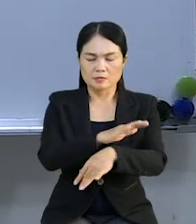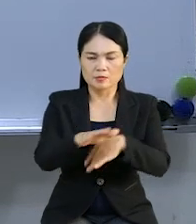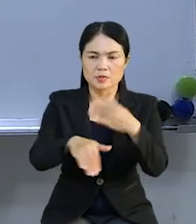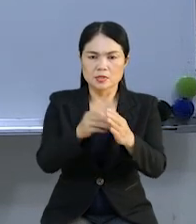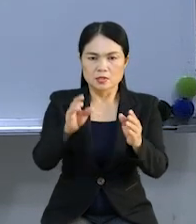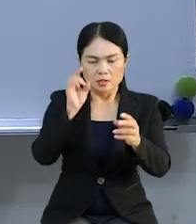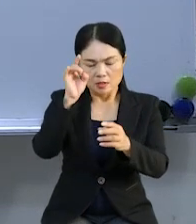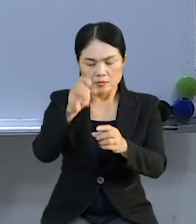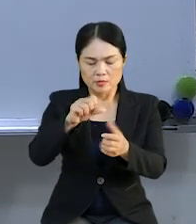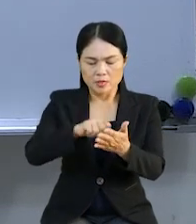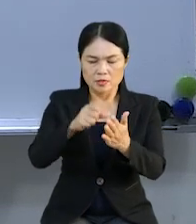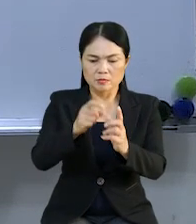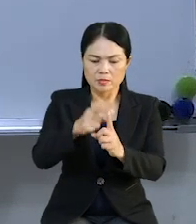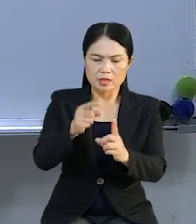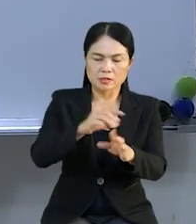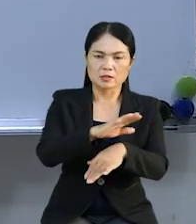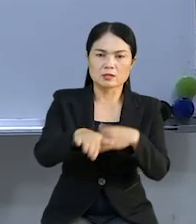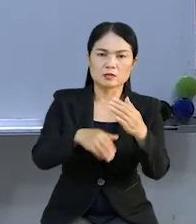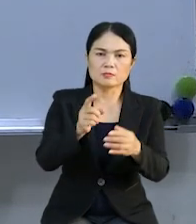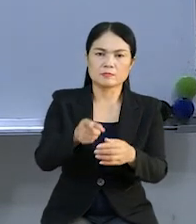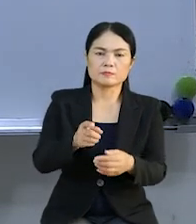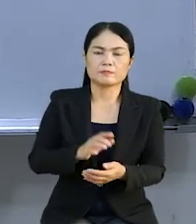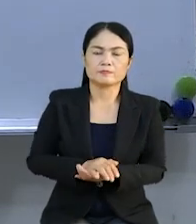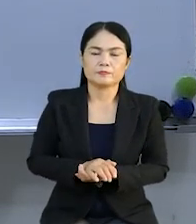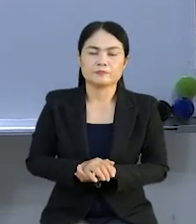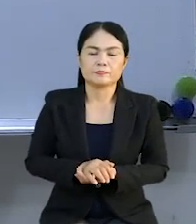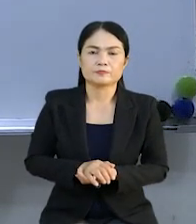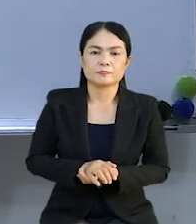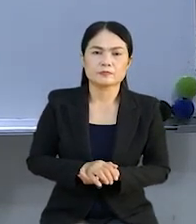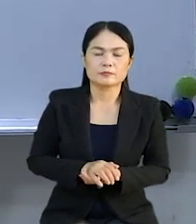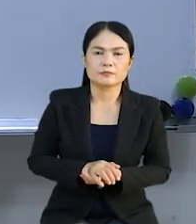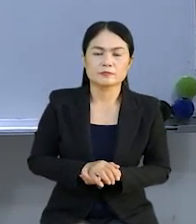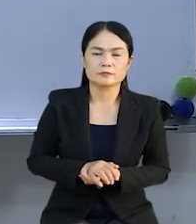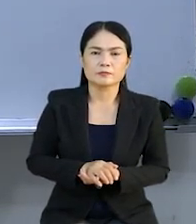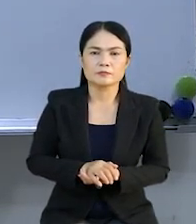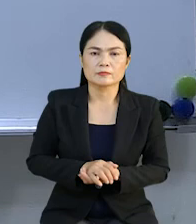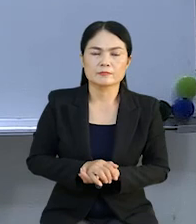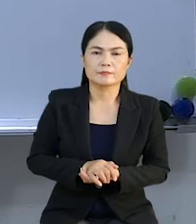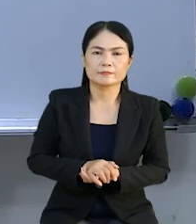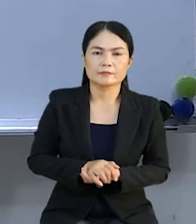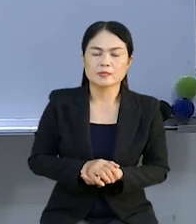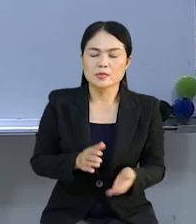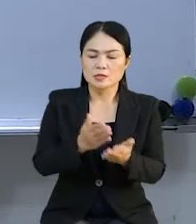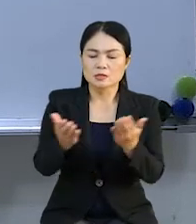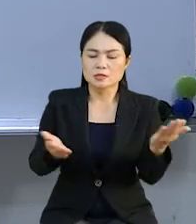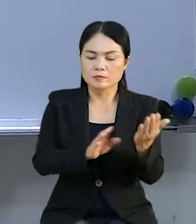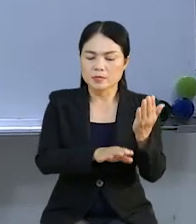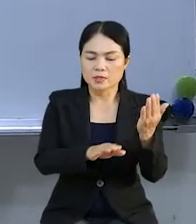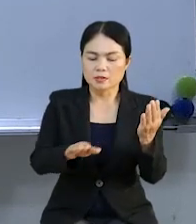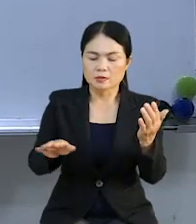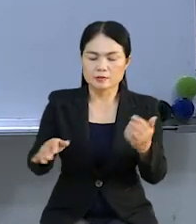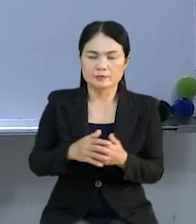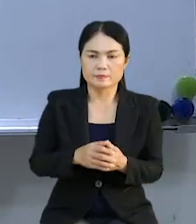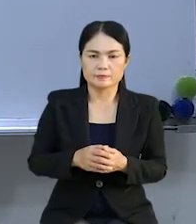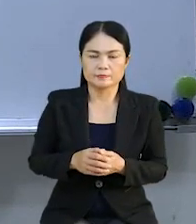นั่งผลโยนในเปียเตียงอนุบ้านยังไม่ได้โกน